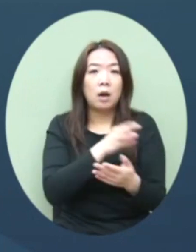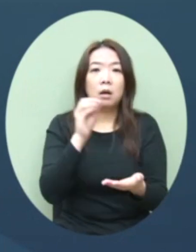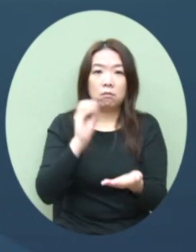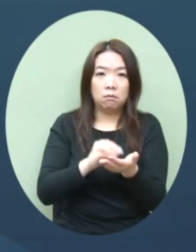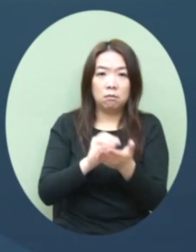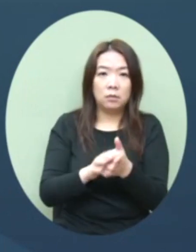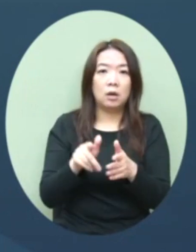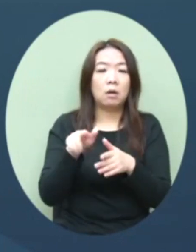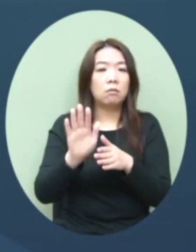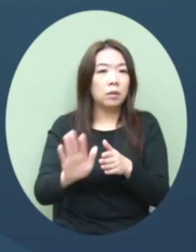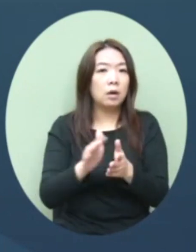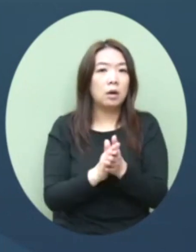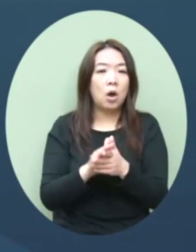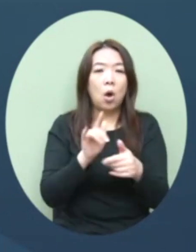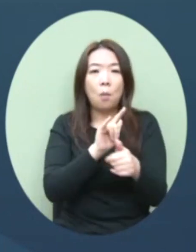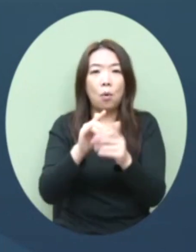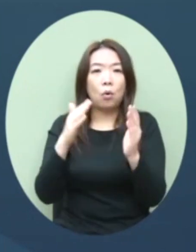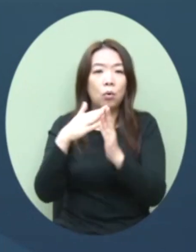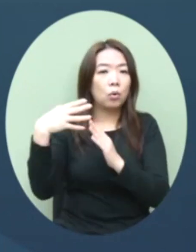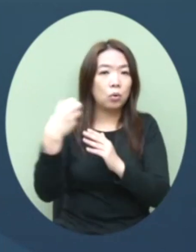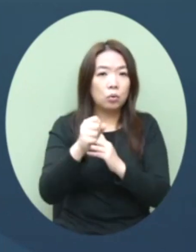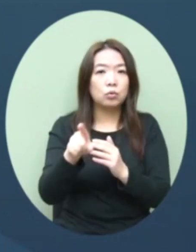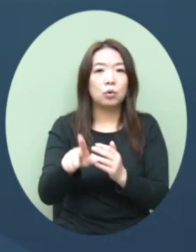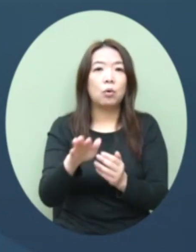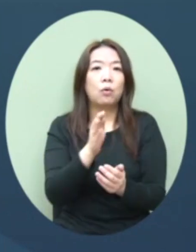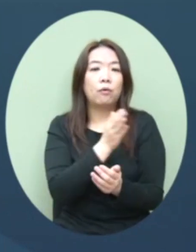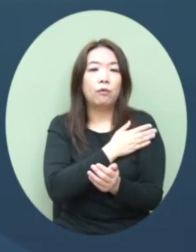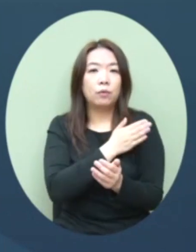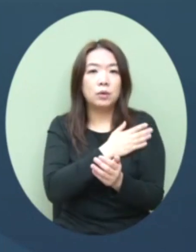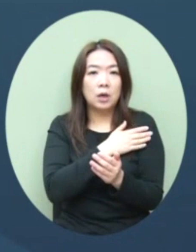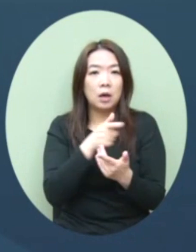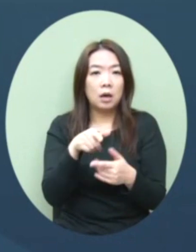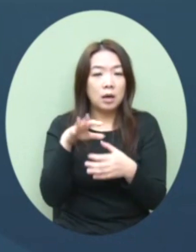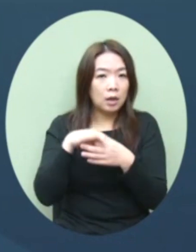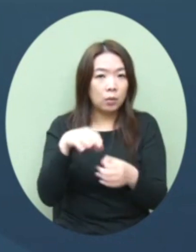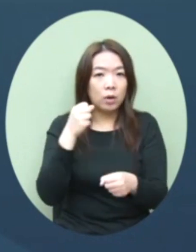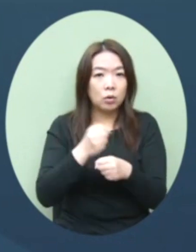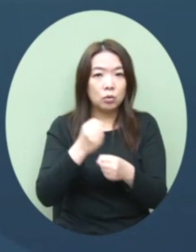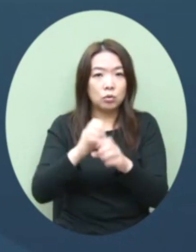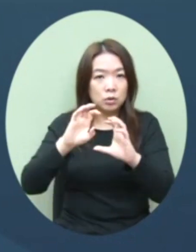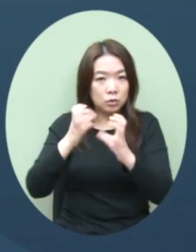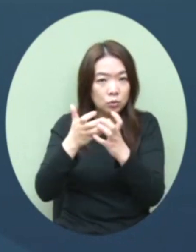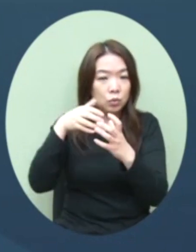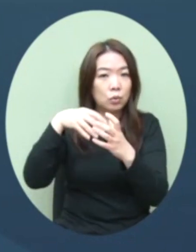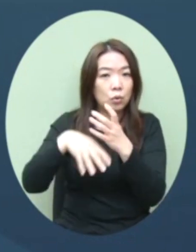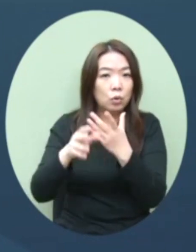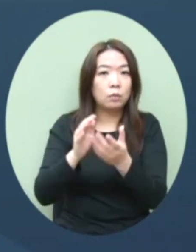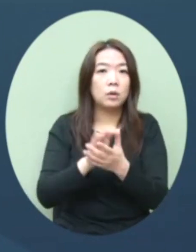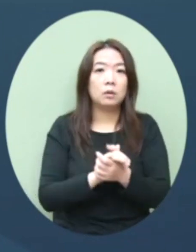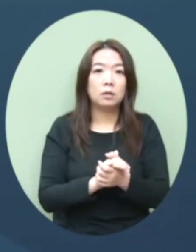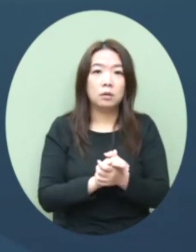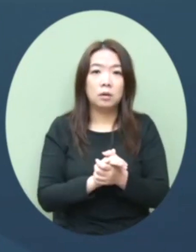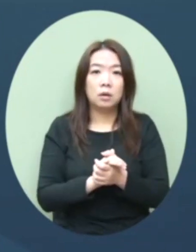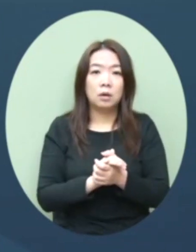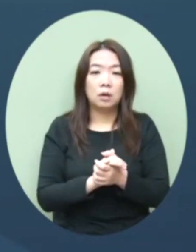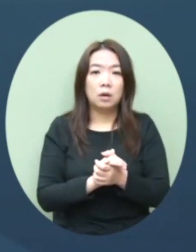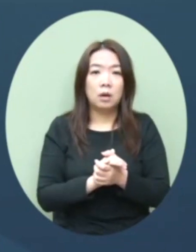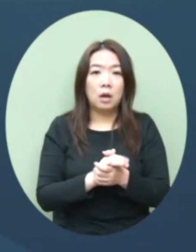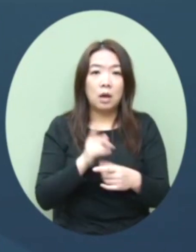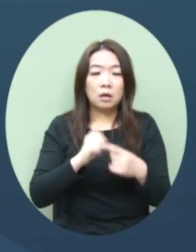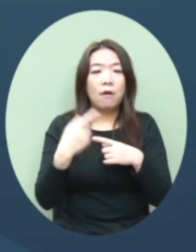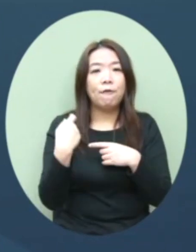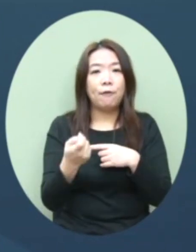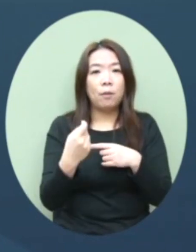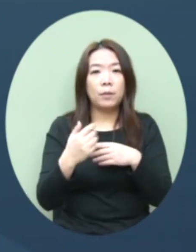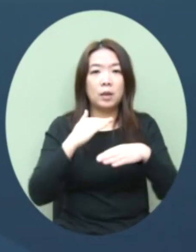部隊於是保安局局長也會協助在這個工作小組裏面出現了需要便利